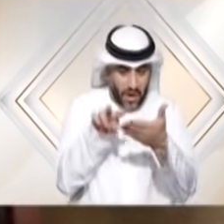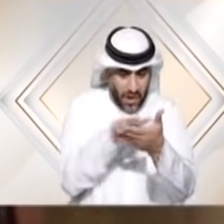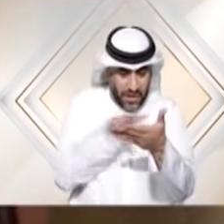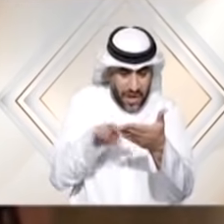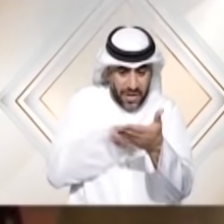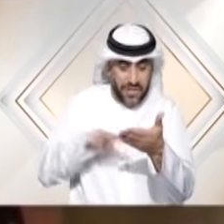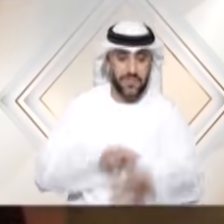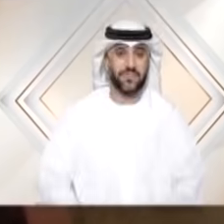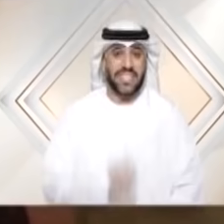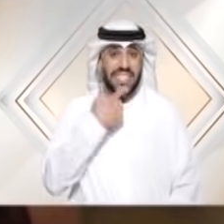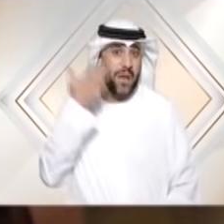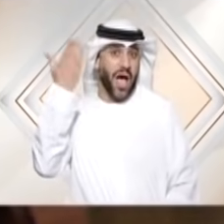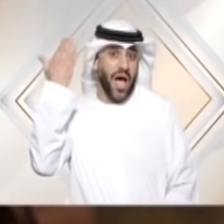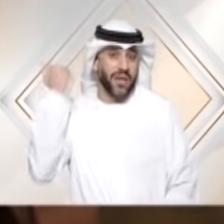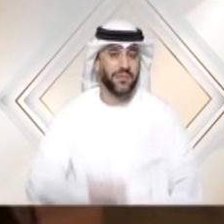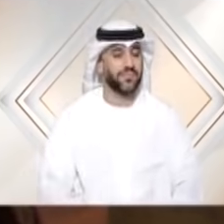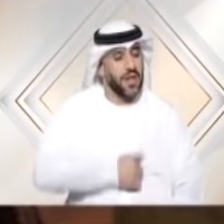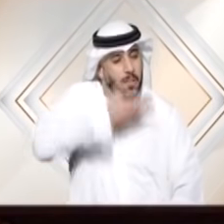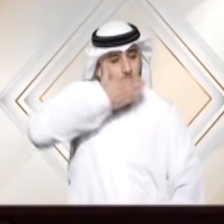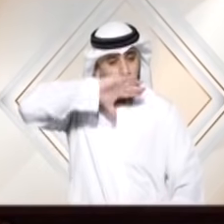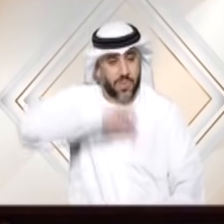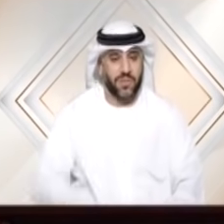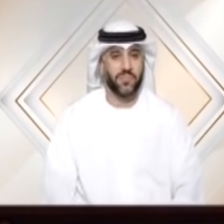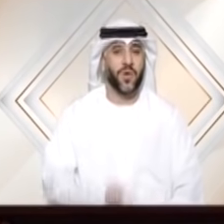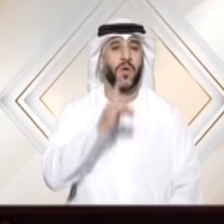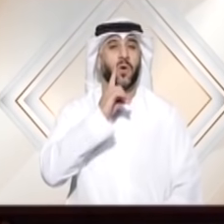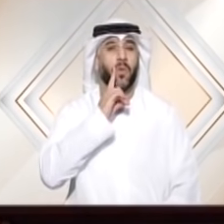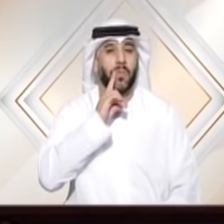حنا زمان الله الحمد لله أن الوالدة صبرت